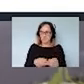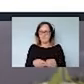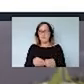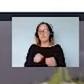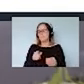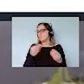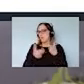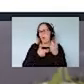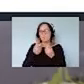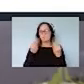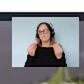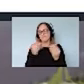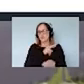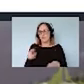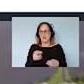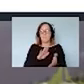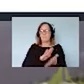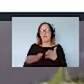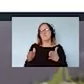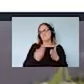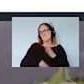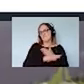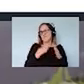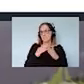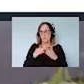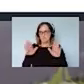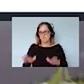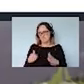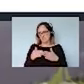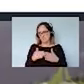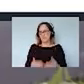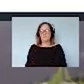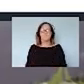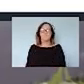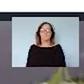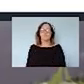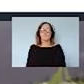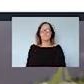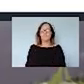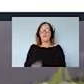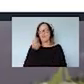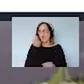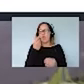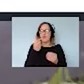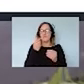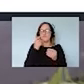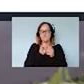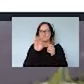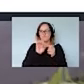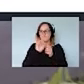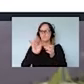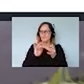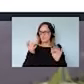absolutnie niesamowite rzeczy bez wychodzenia z domu bardzo często. Więc znów trochę wrzucam bardzo szybko